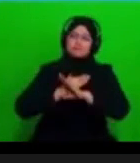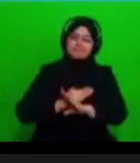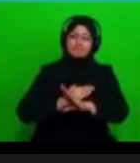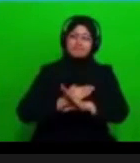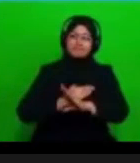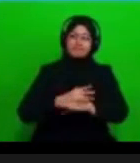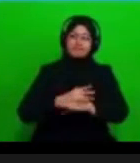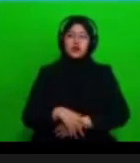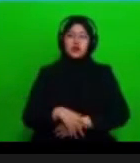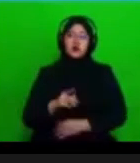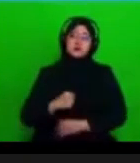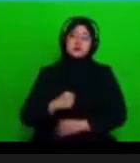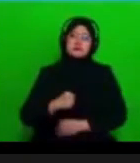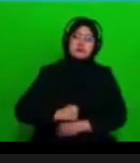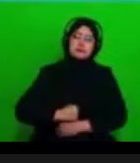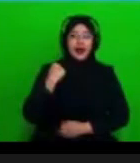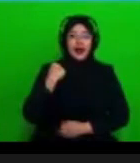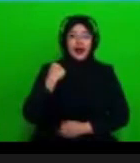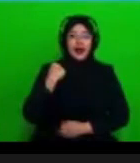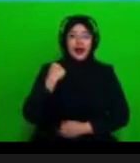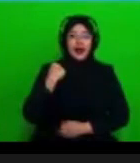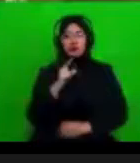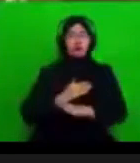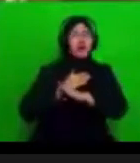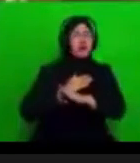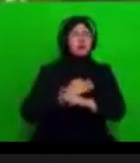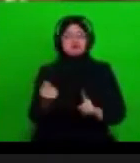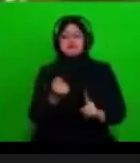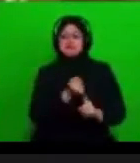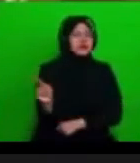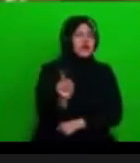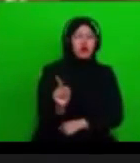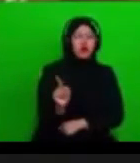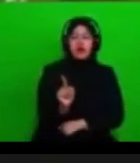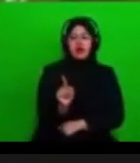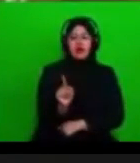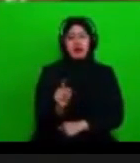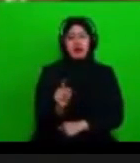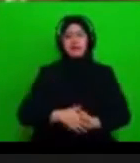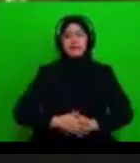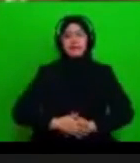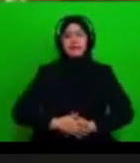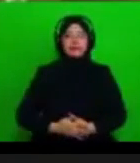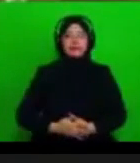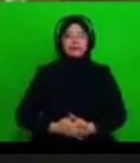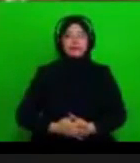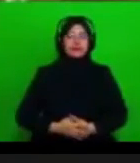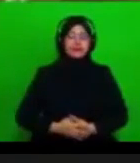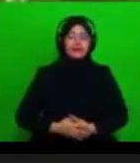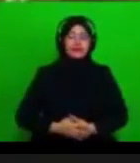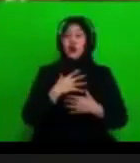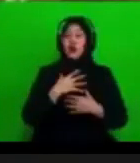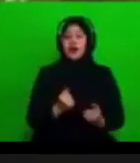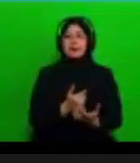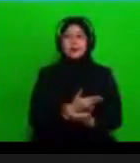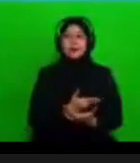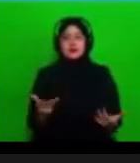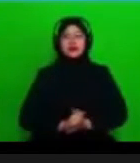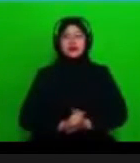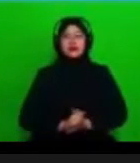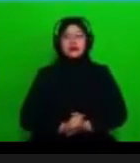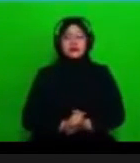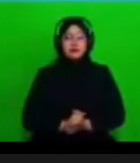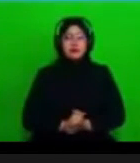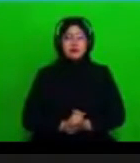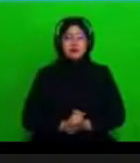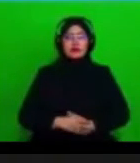lawan. Kita harus berani melawan perundungan ini dimanapun dan kapanpun. Nah, ini harapan kita semua.